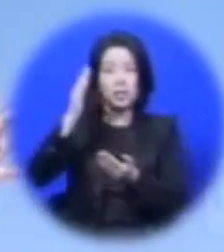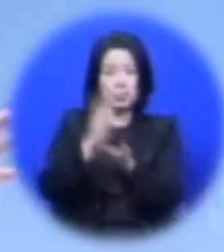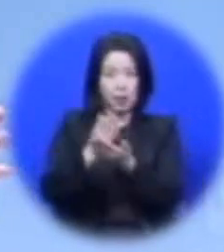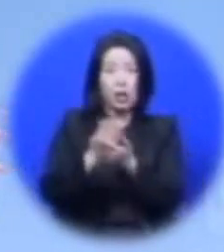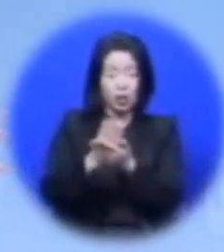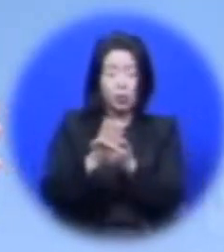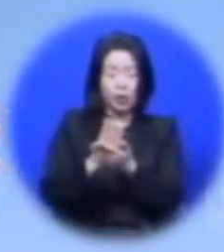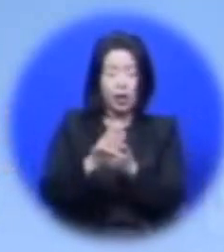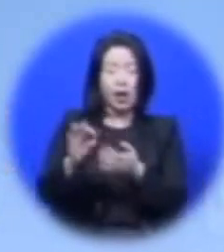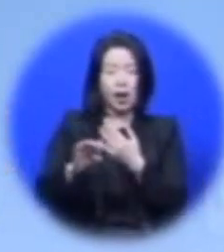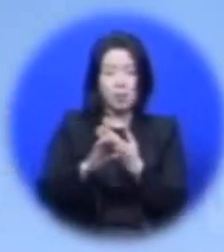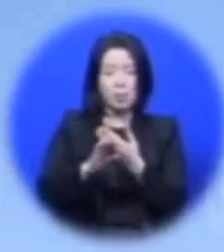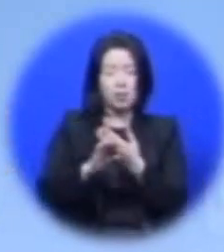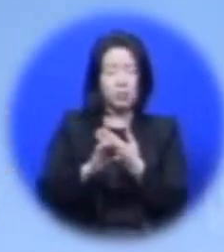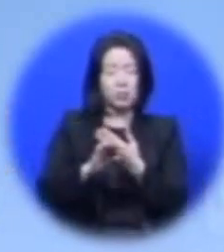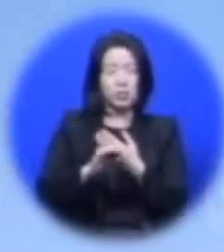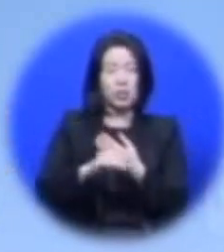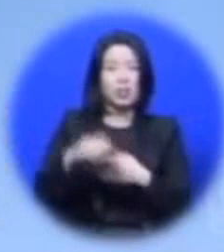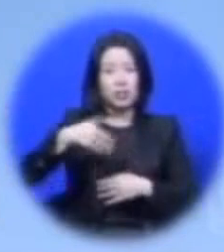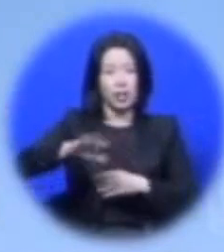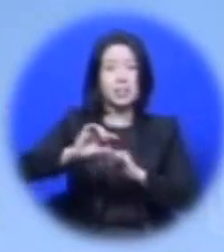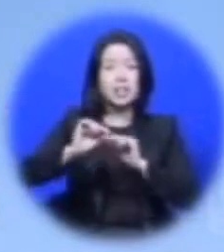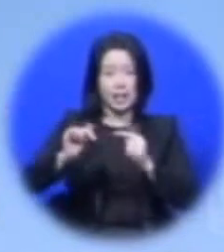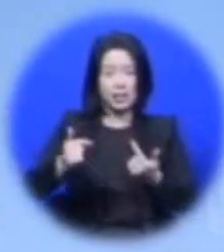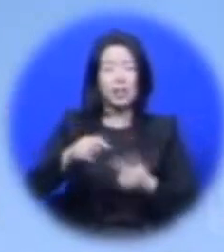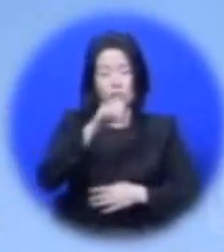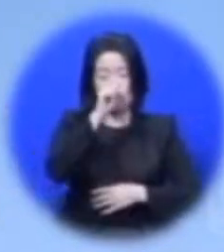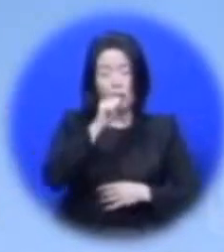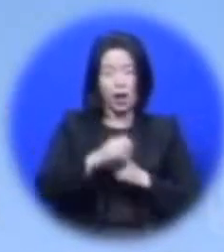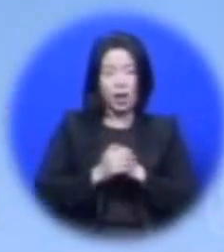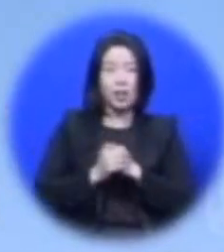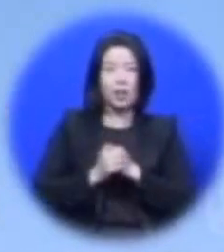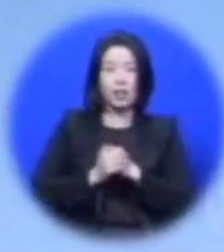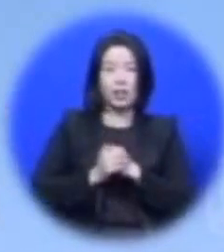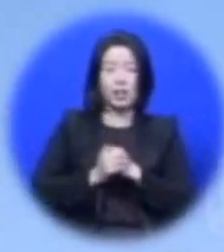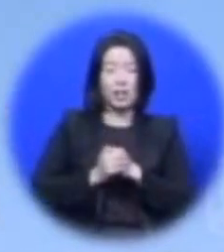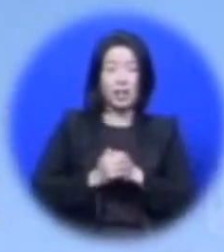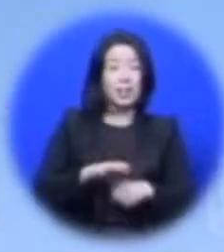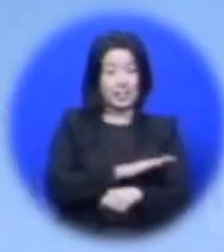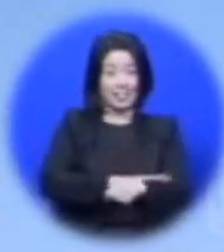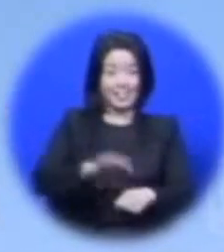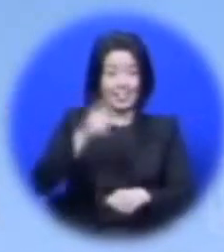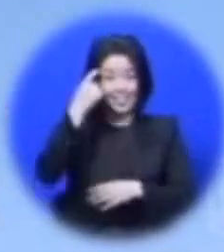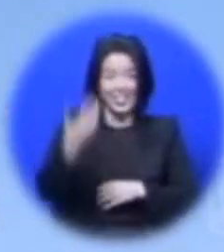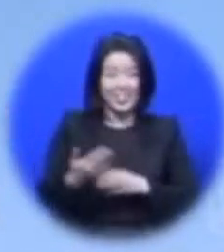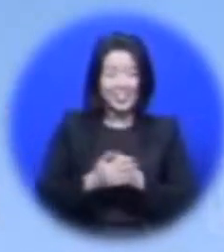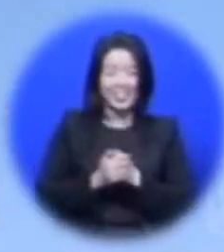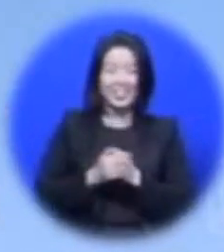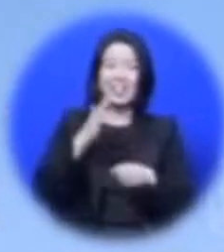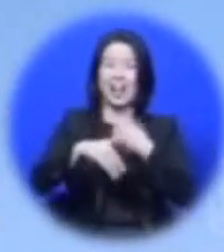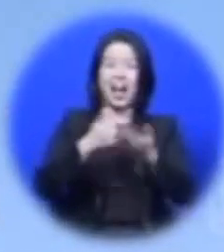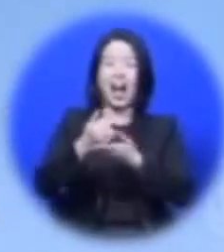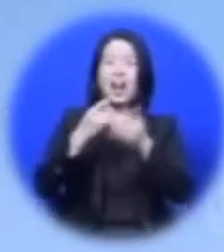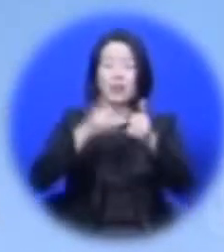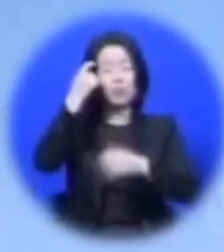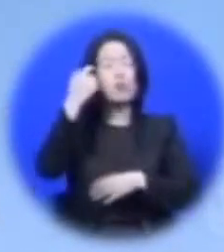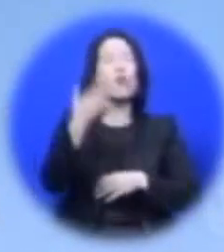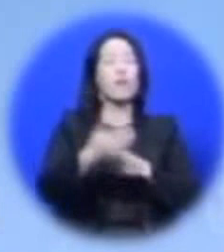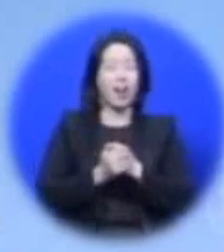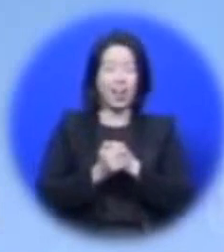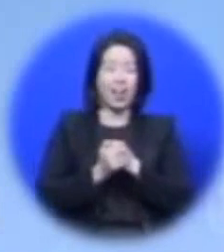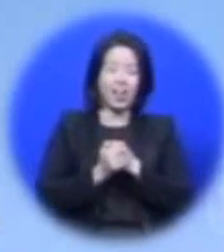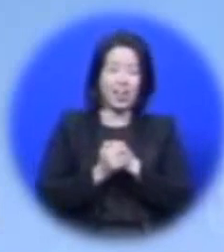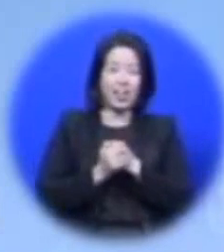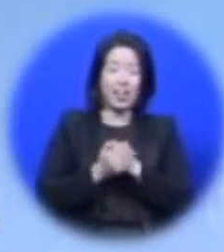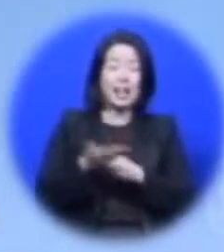하나님이 가지고 말라 그런 거니까 안 가야 되는 거지 않겠냐. 잘했죠? 하나님께 물어보라고.